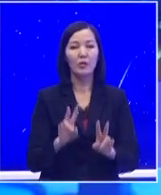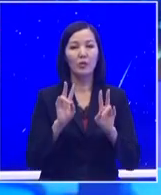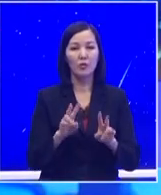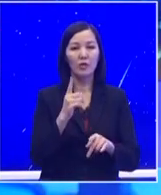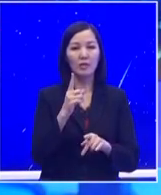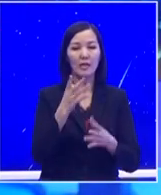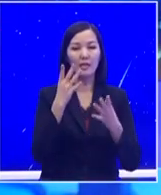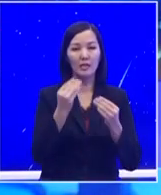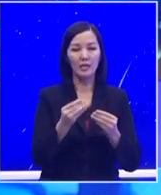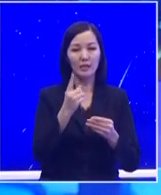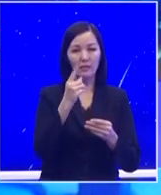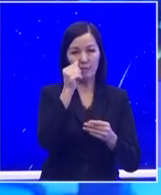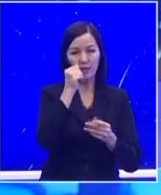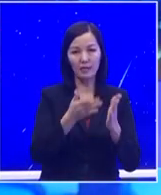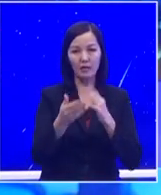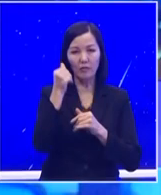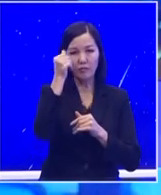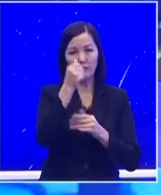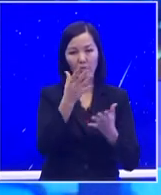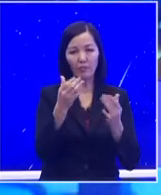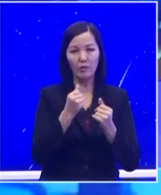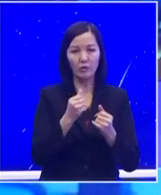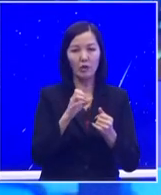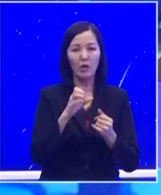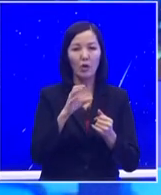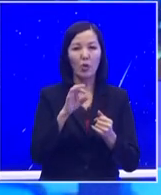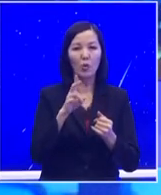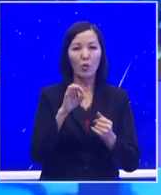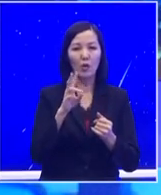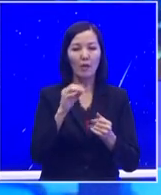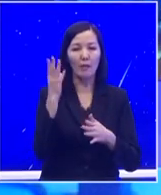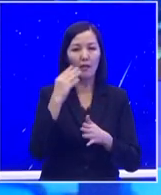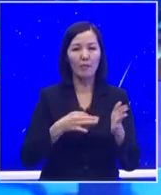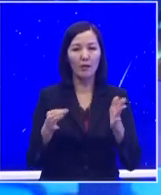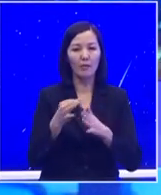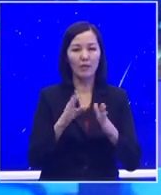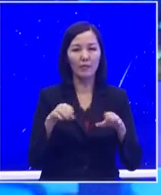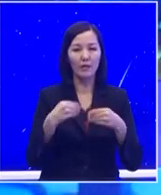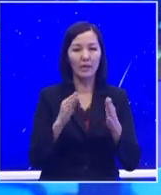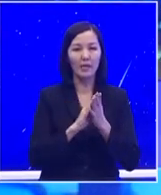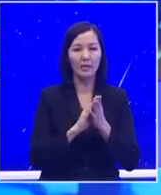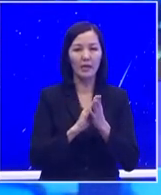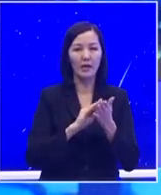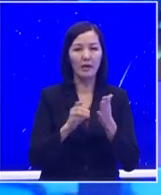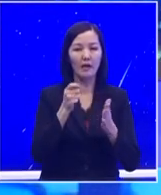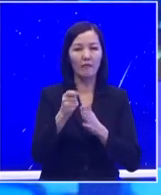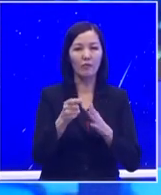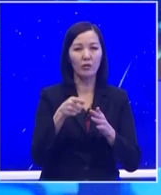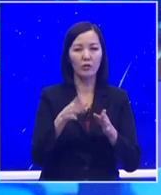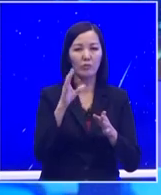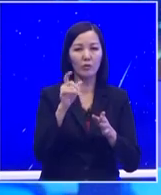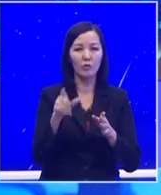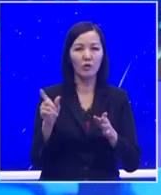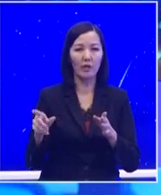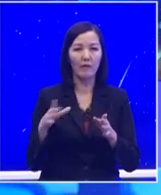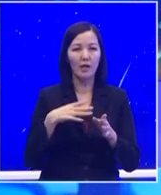Только за один месяц текущего года на получение статуса Оралмана в Алматинской области подали заявку более 1500